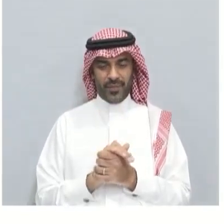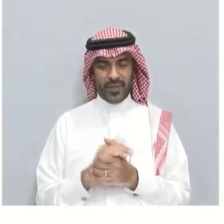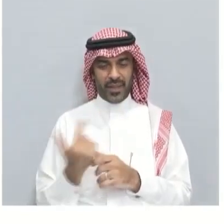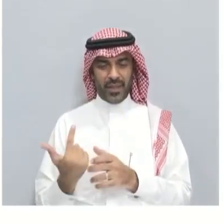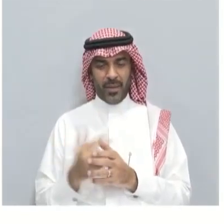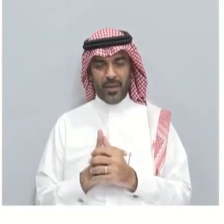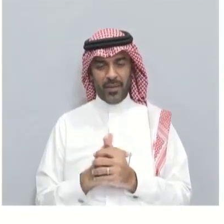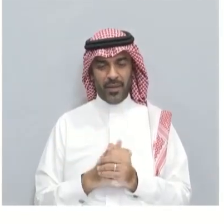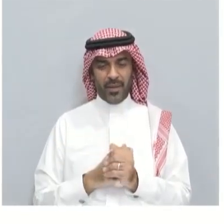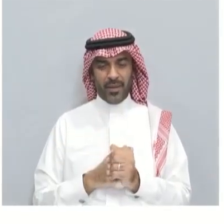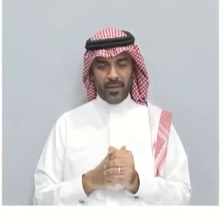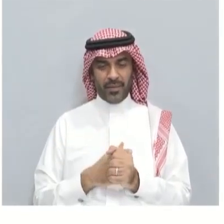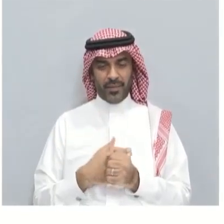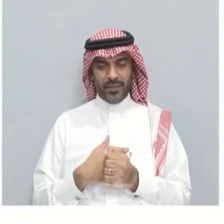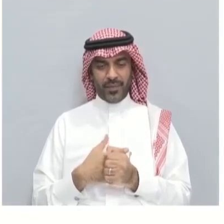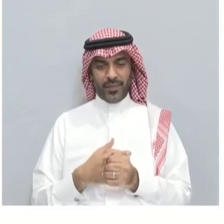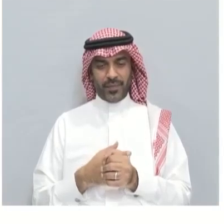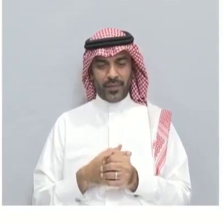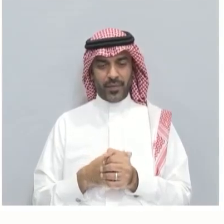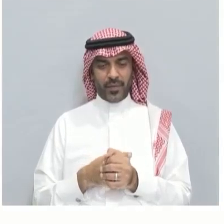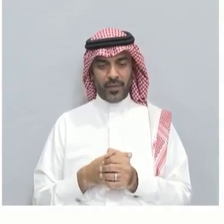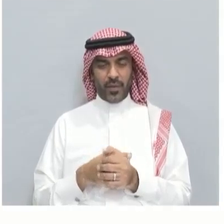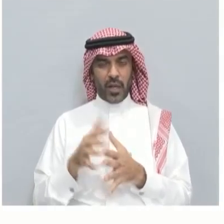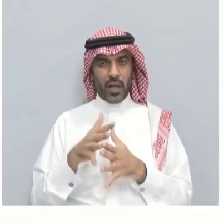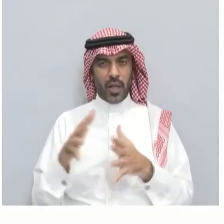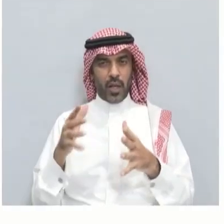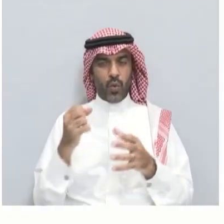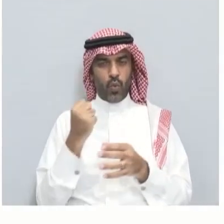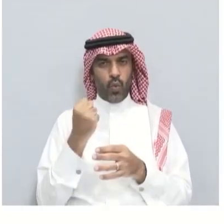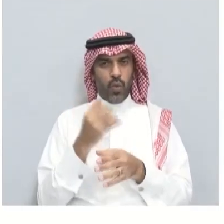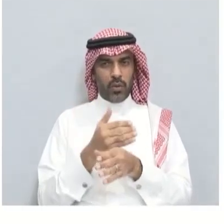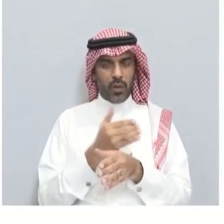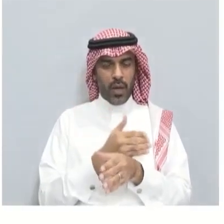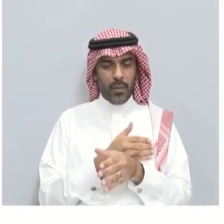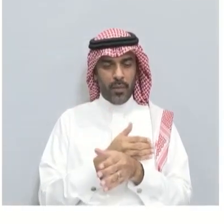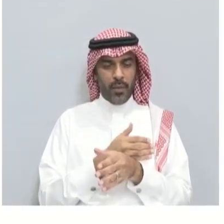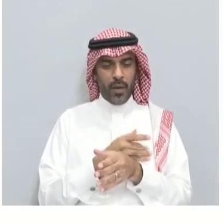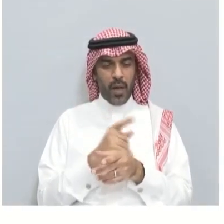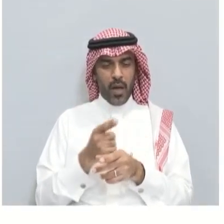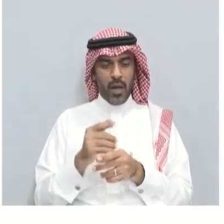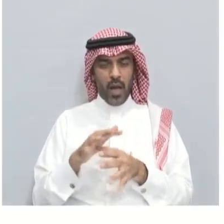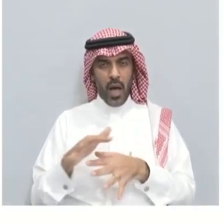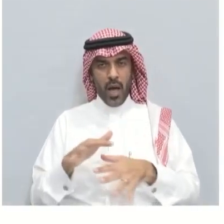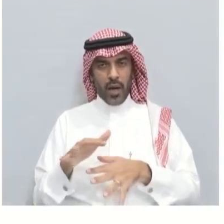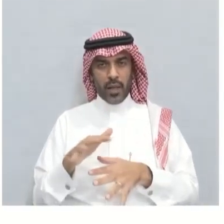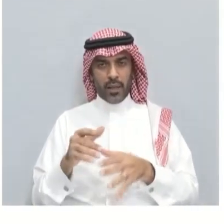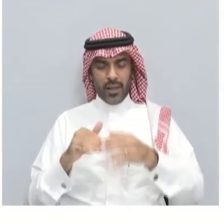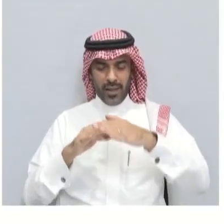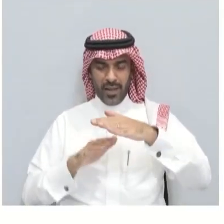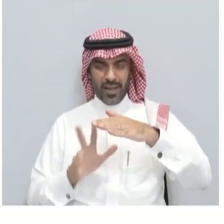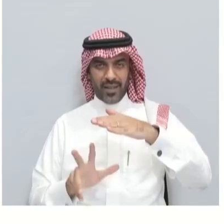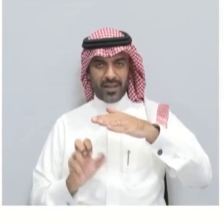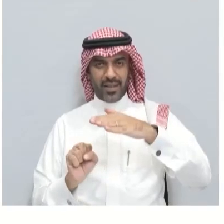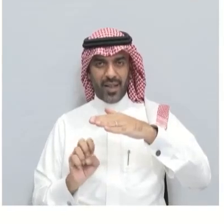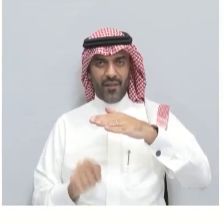على الصخور التي في وسط الصفائح ما هو برايكم الاجهاد الصفائح تتحرك اما تقارب او